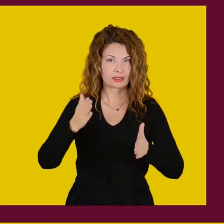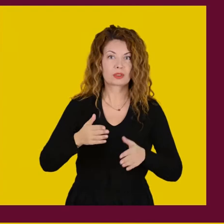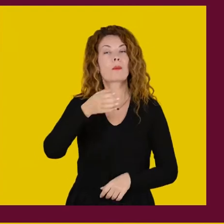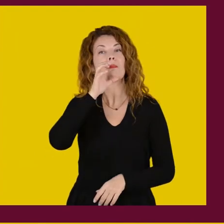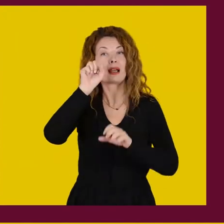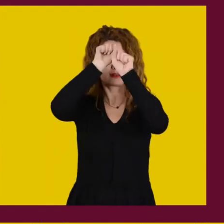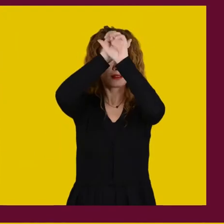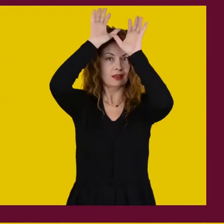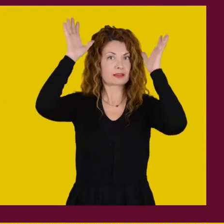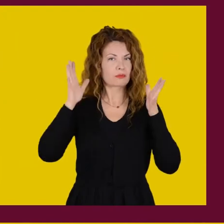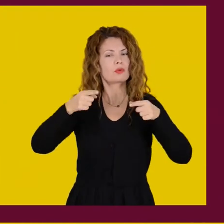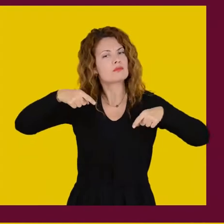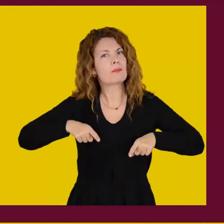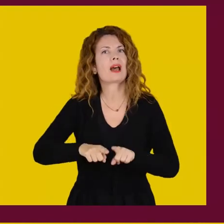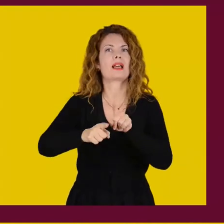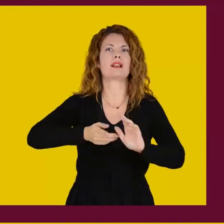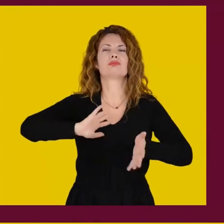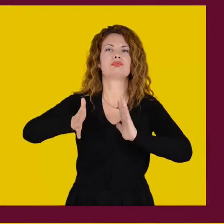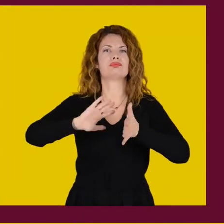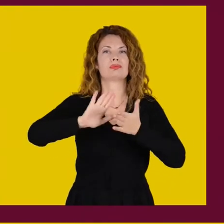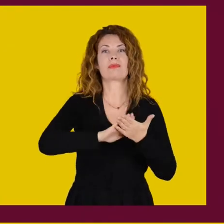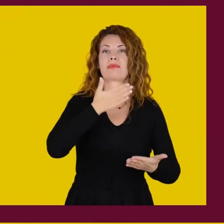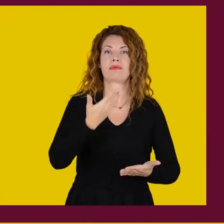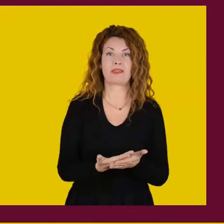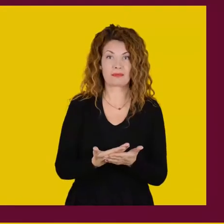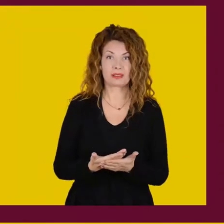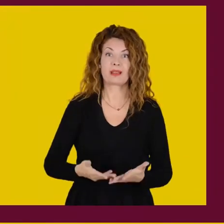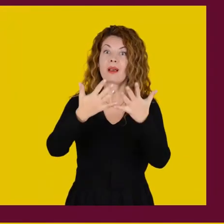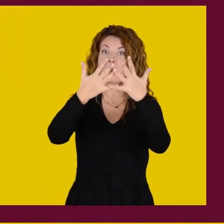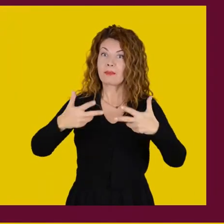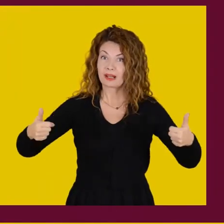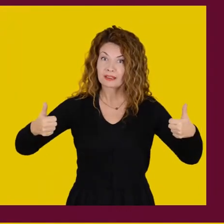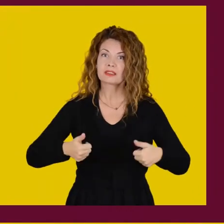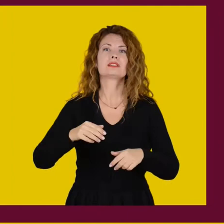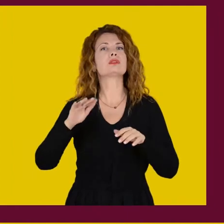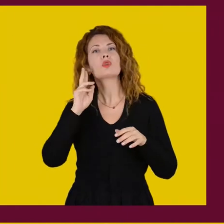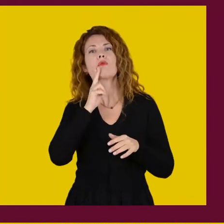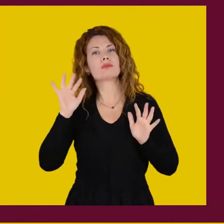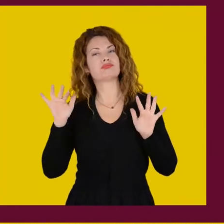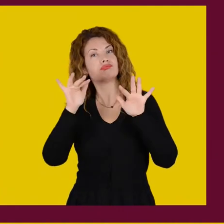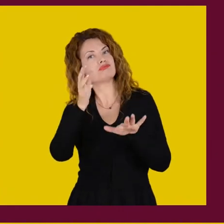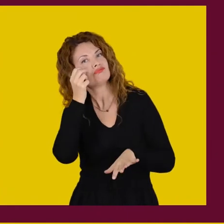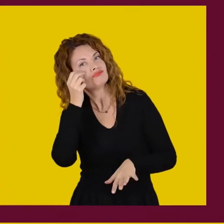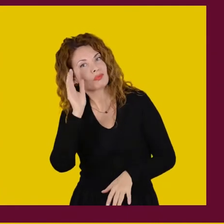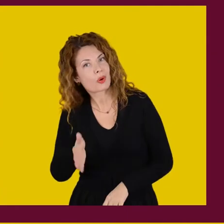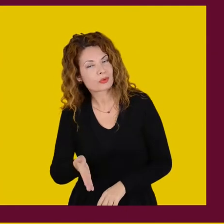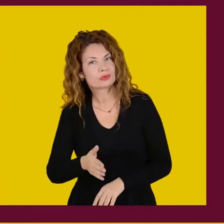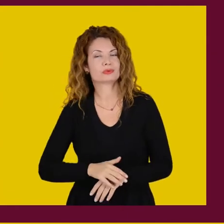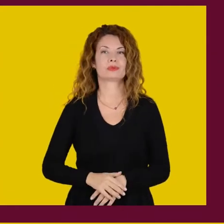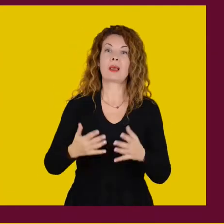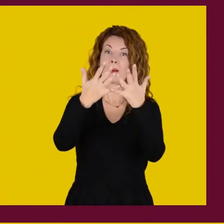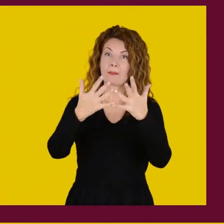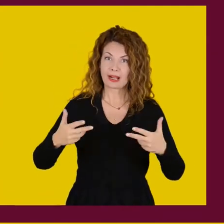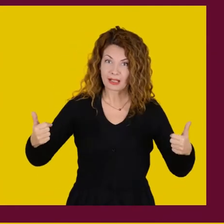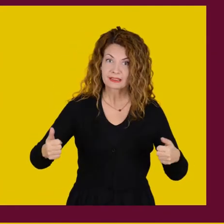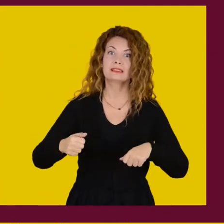14 Μαρτίου, στο Σαμόν να έχουμε ταυτόχρονη διερμηνία στην ελληνική νοηματική γλώσσα για κοφούς θεατές. Κατά τη διάρκεια